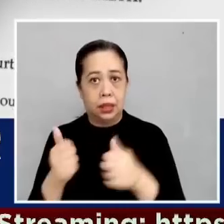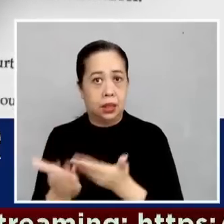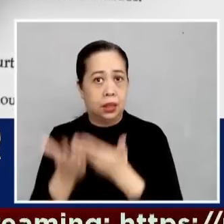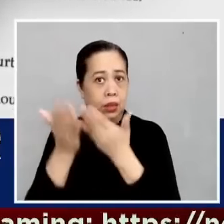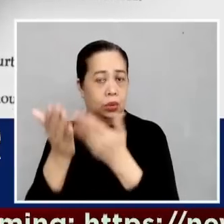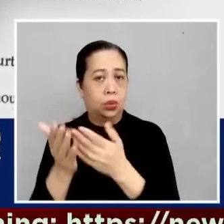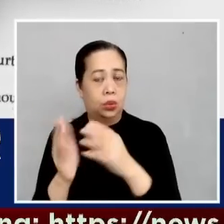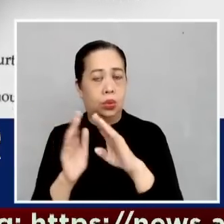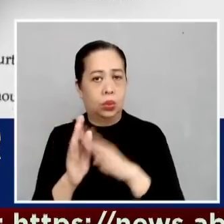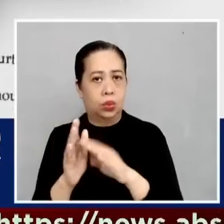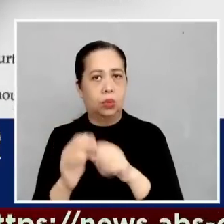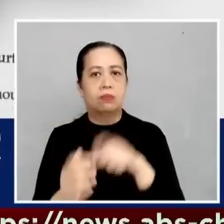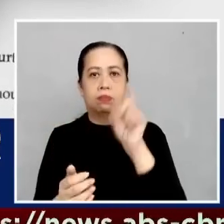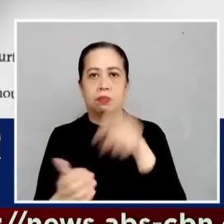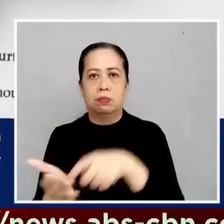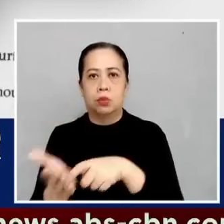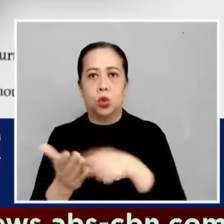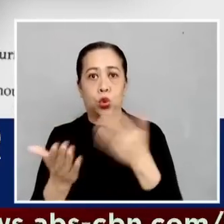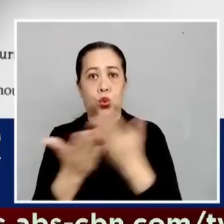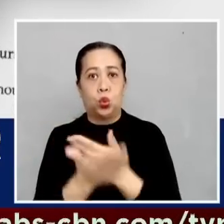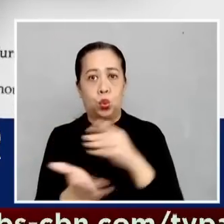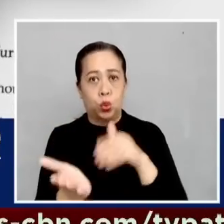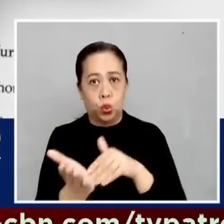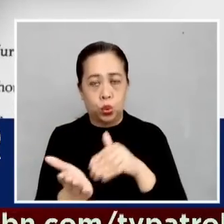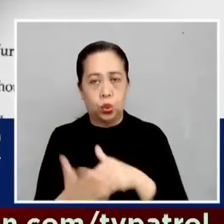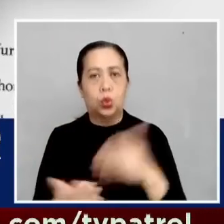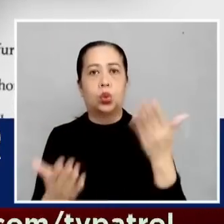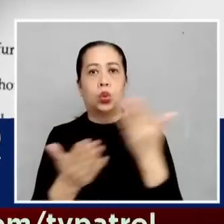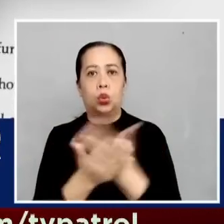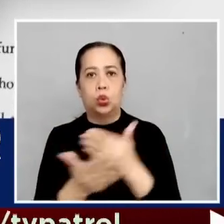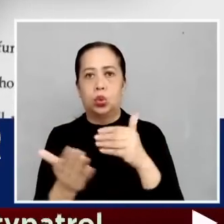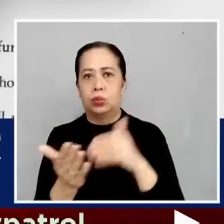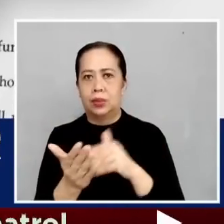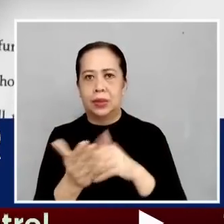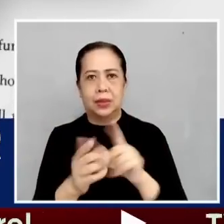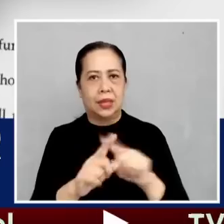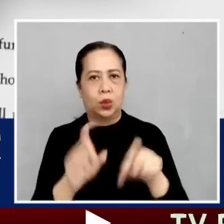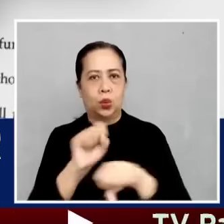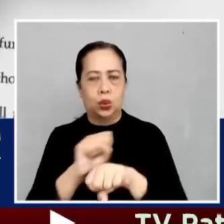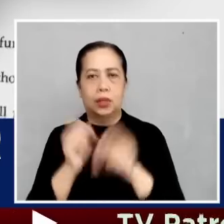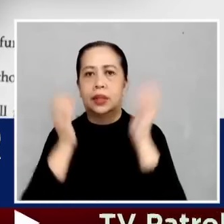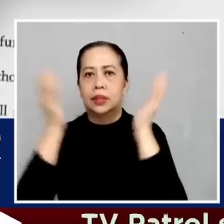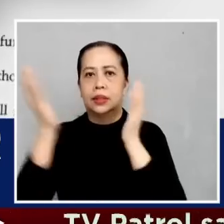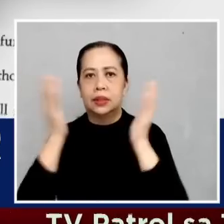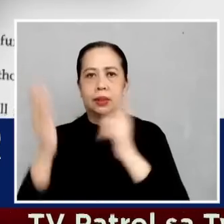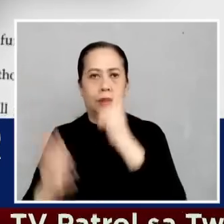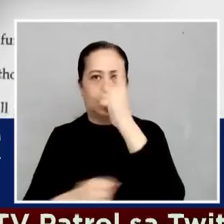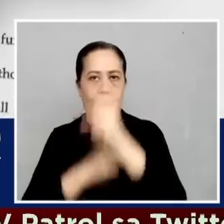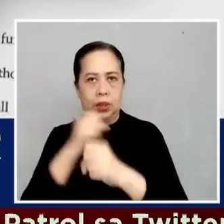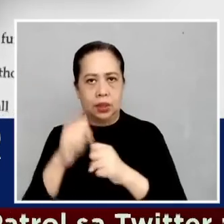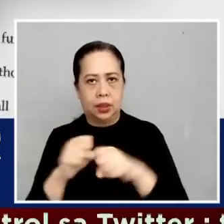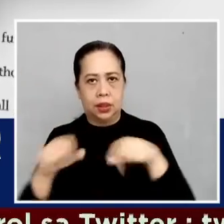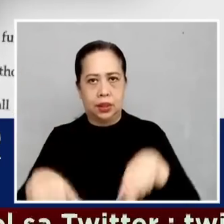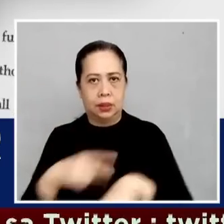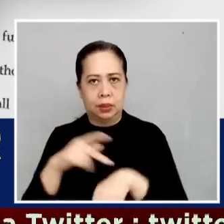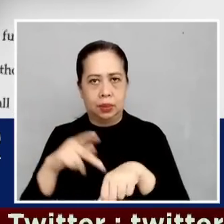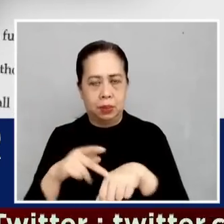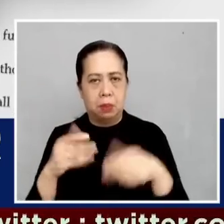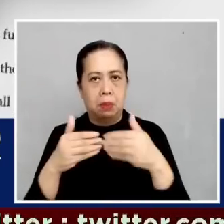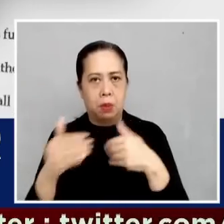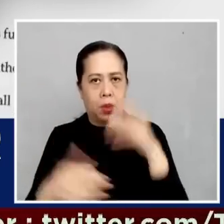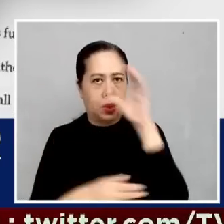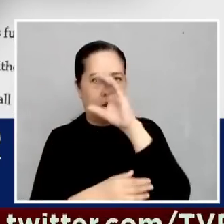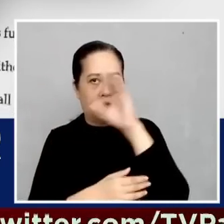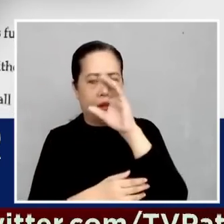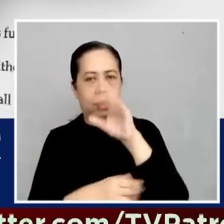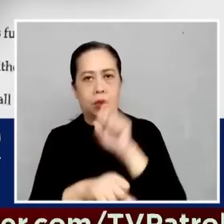batas, imamandato ang mga bagong doktor at mga medical practitioners na magserbisyo ng isang taon sa Pilipinas bago humanap ng trabaho